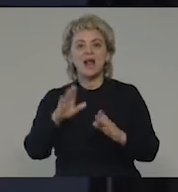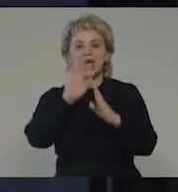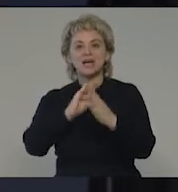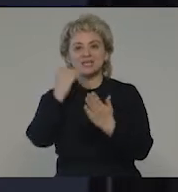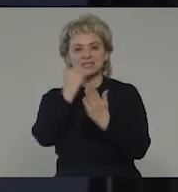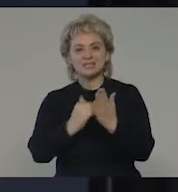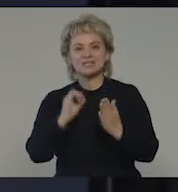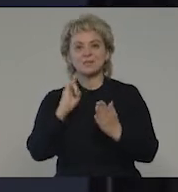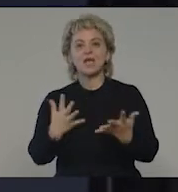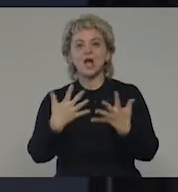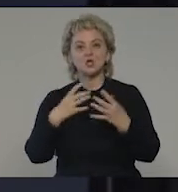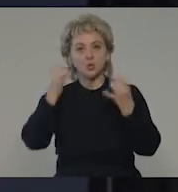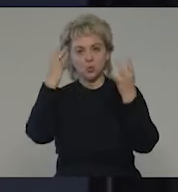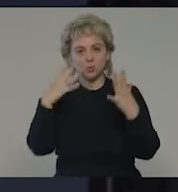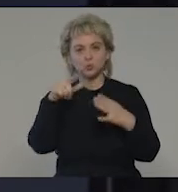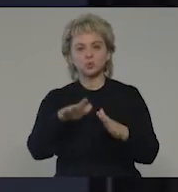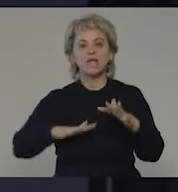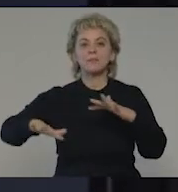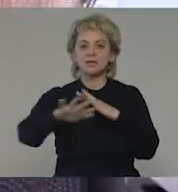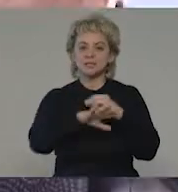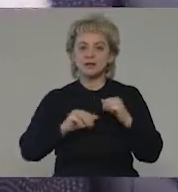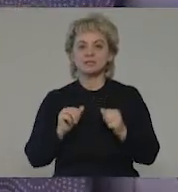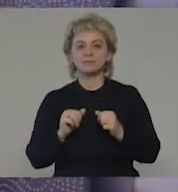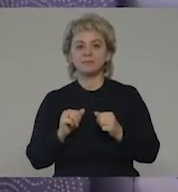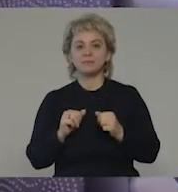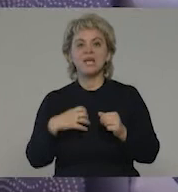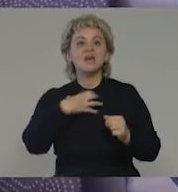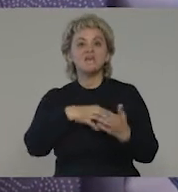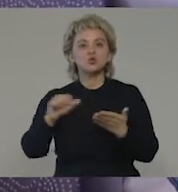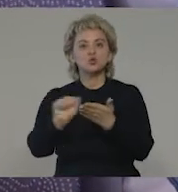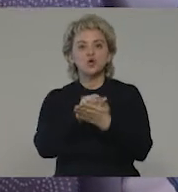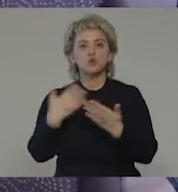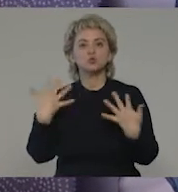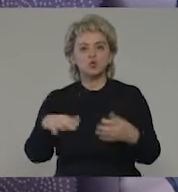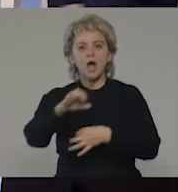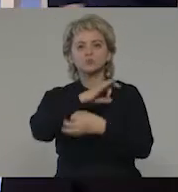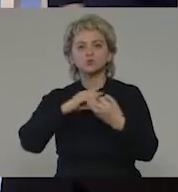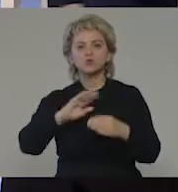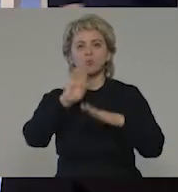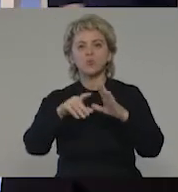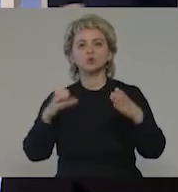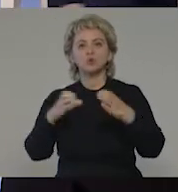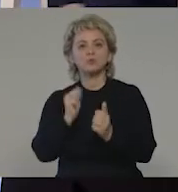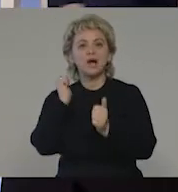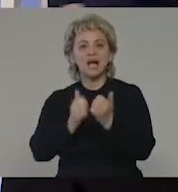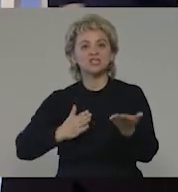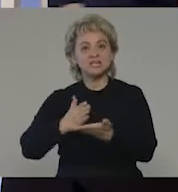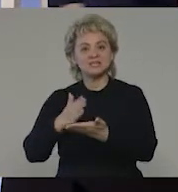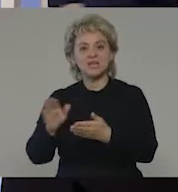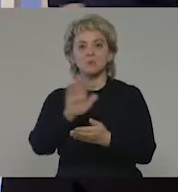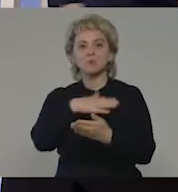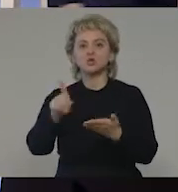экосистема и, конечно, культурное пространство. Важнейший документ уже обсуждали в подгруппах по каждой сфере